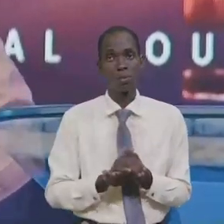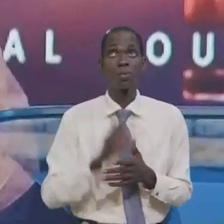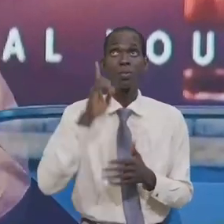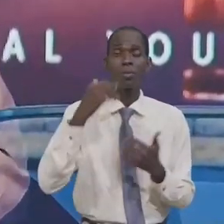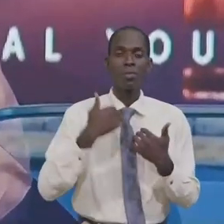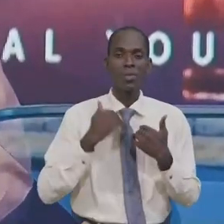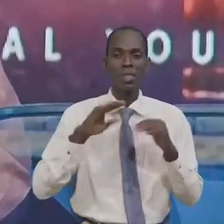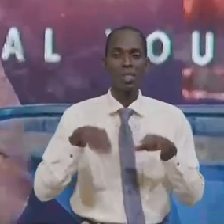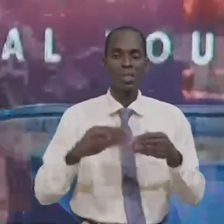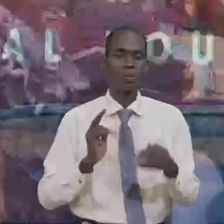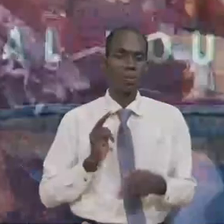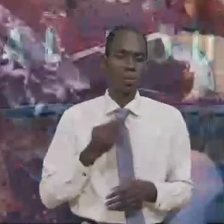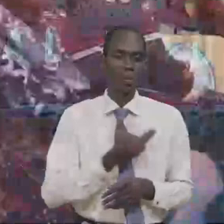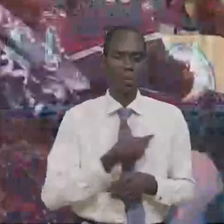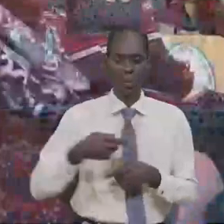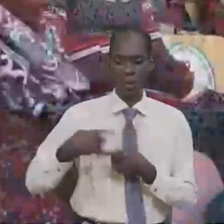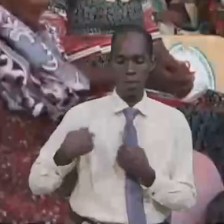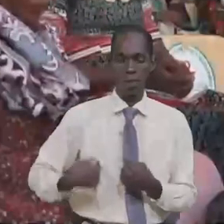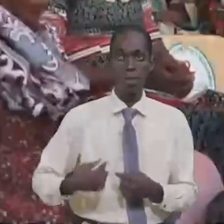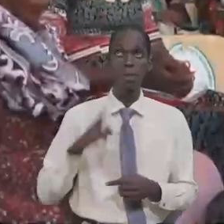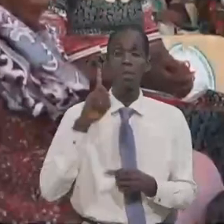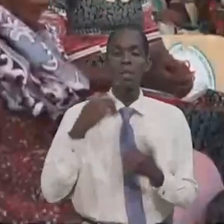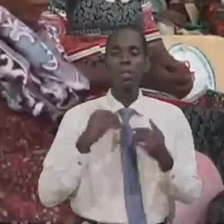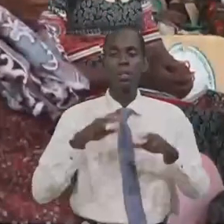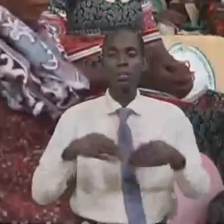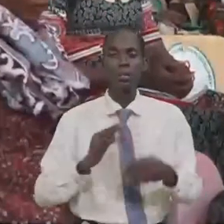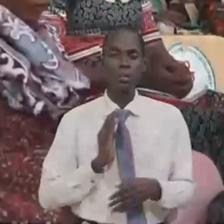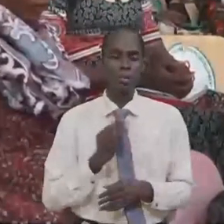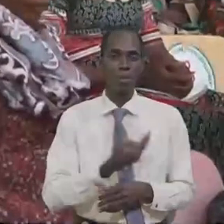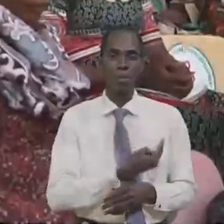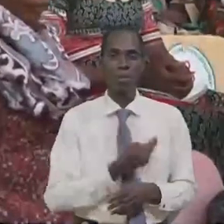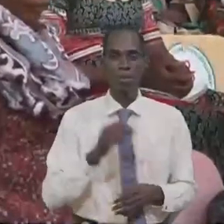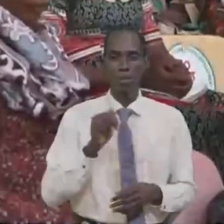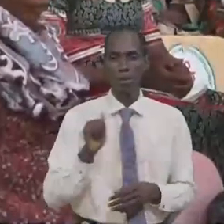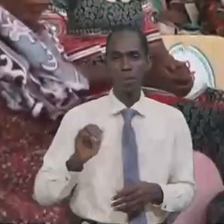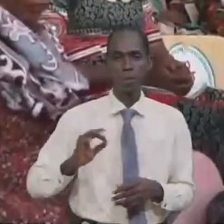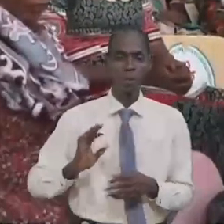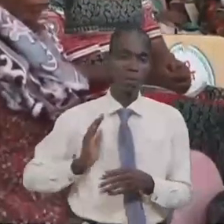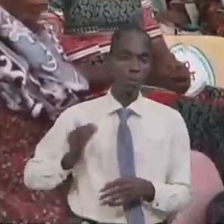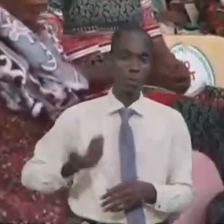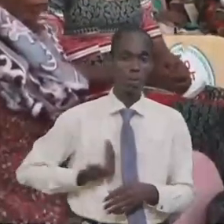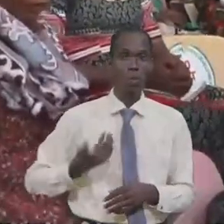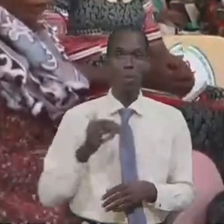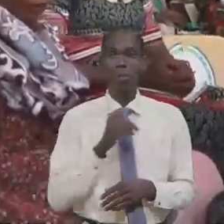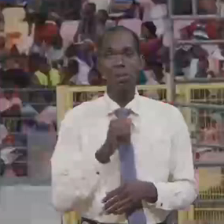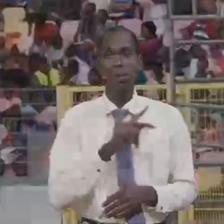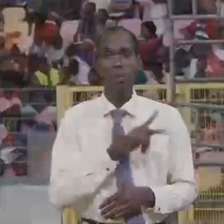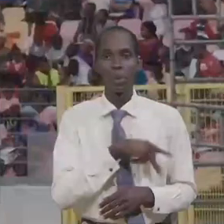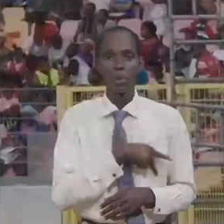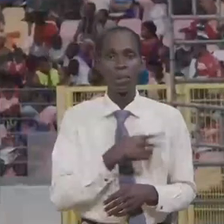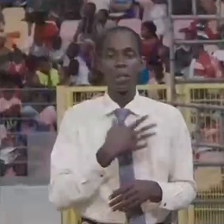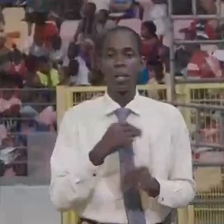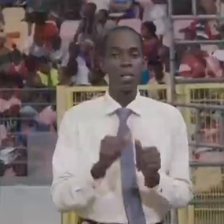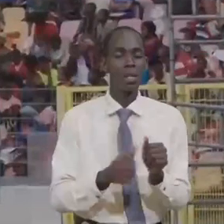cœur une âme nous a donné la personnalité il nous a donné tout ce dont nous avons